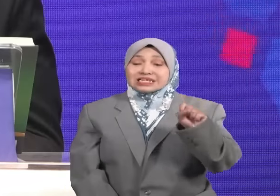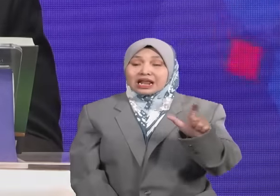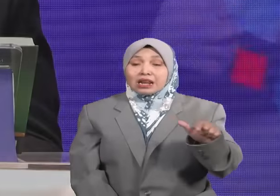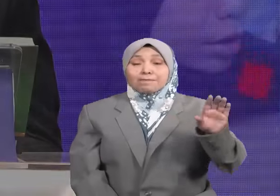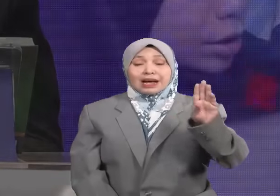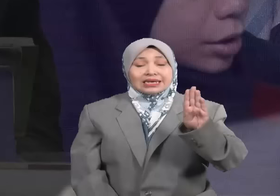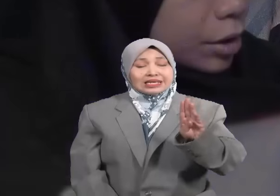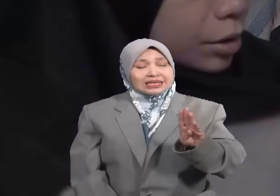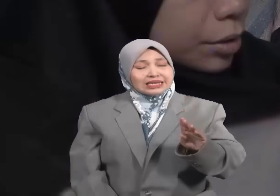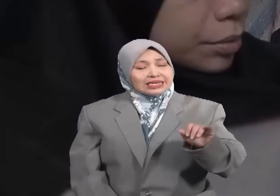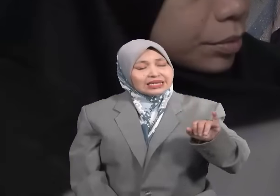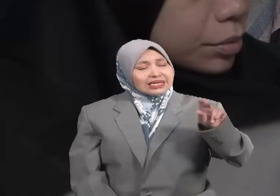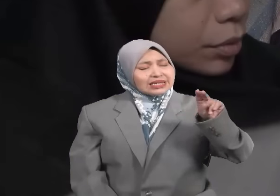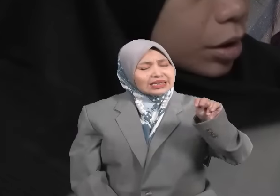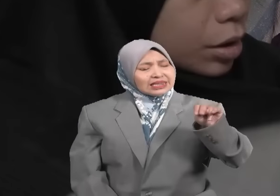بَيِّنَةٍ